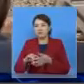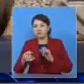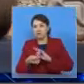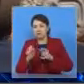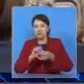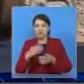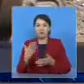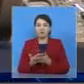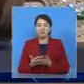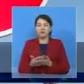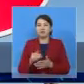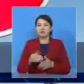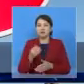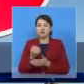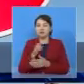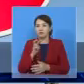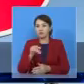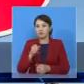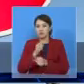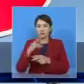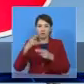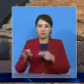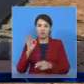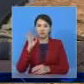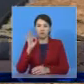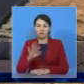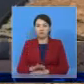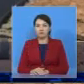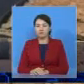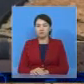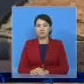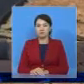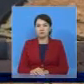и разровняли. Утвержденный в июне проект будет завершен осенью.